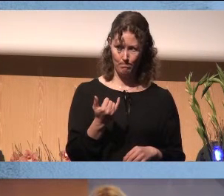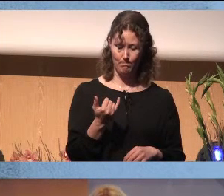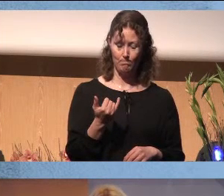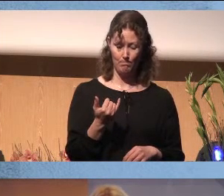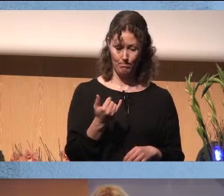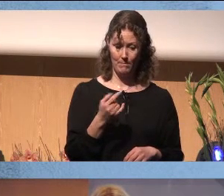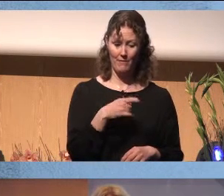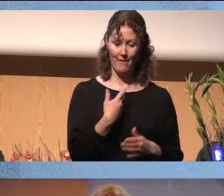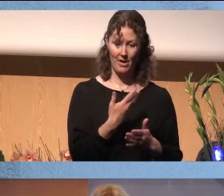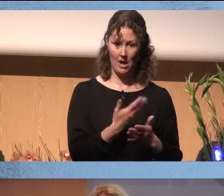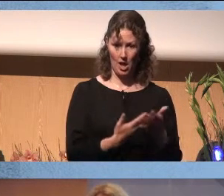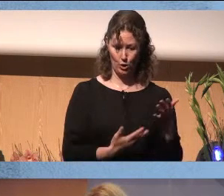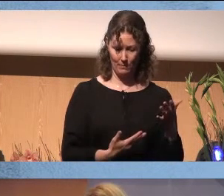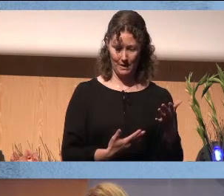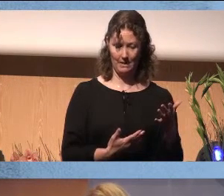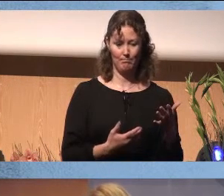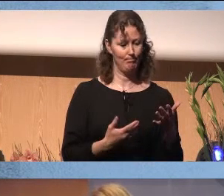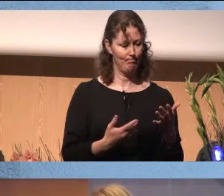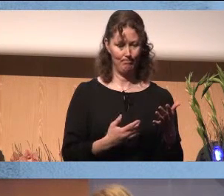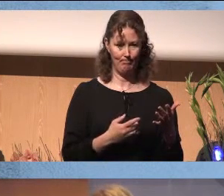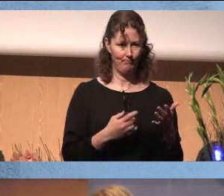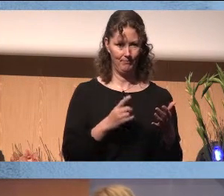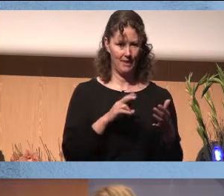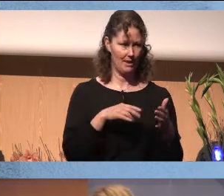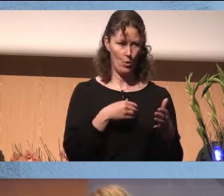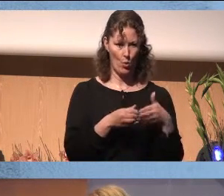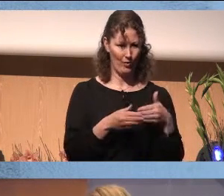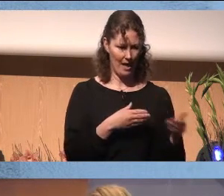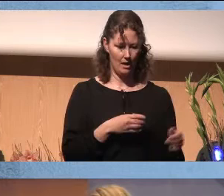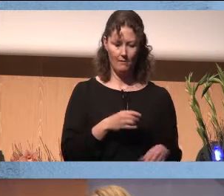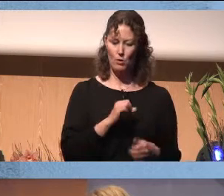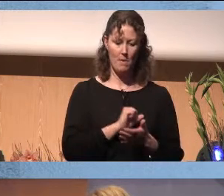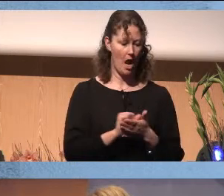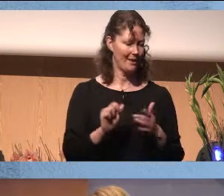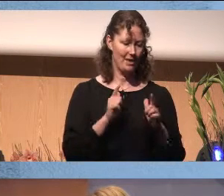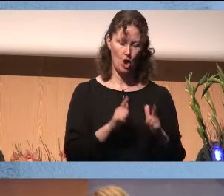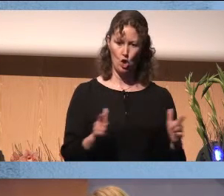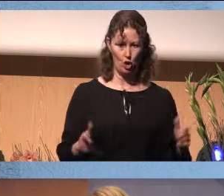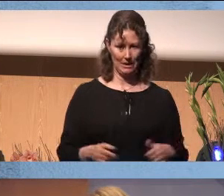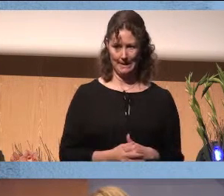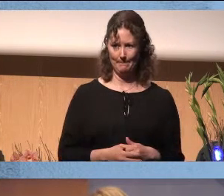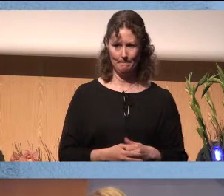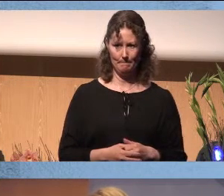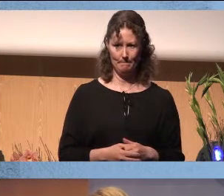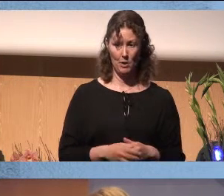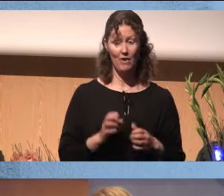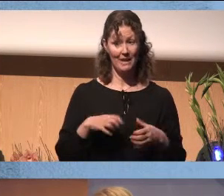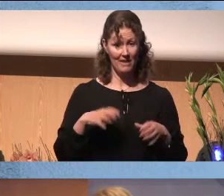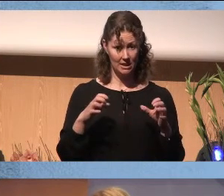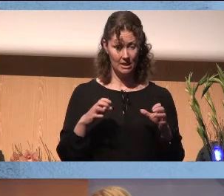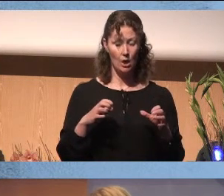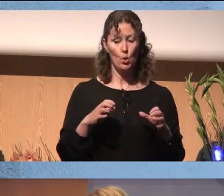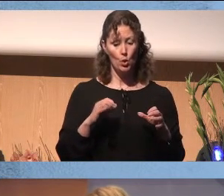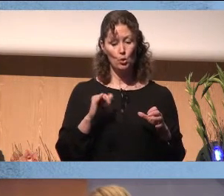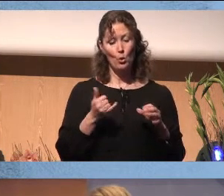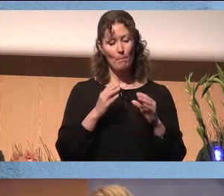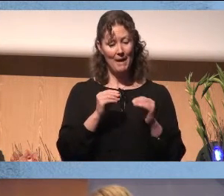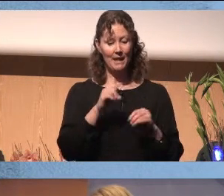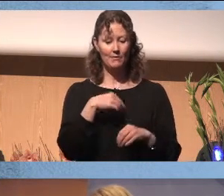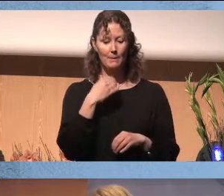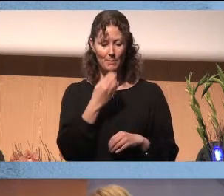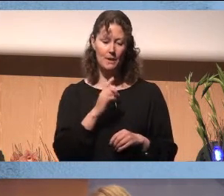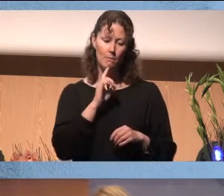det vi har lagt opp til uhåndterbart. Vi kommer aldri til å lykkes. Og det verste at dess bedre vi blir